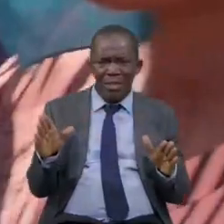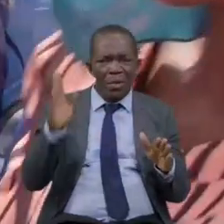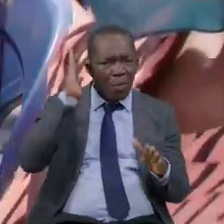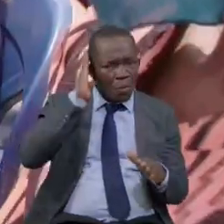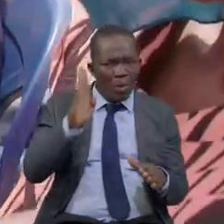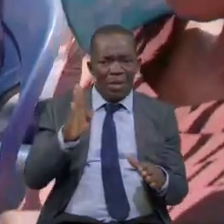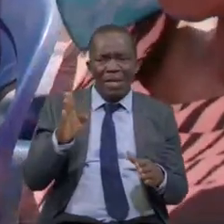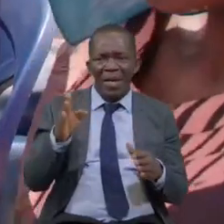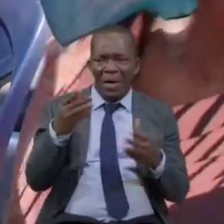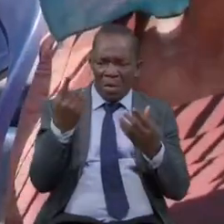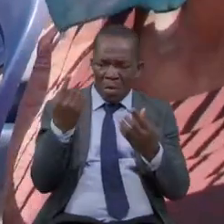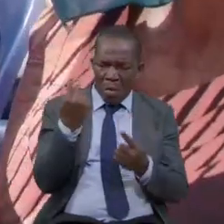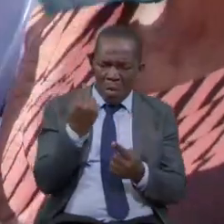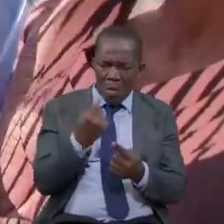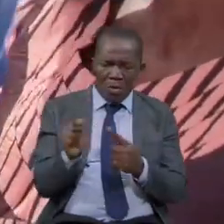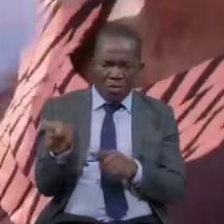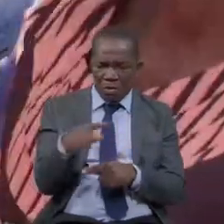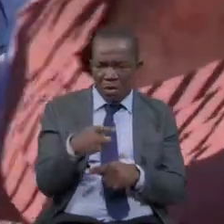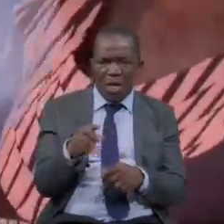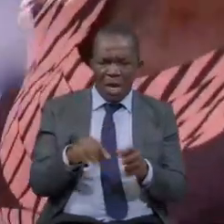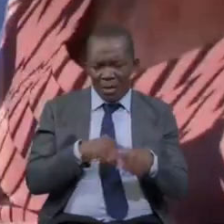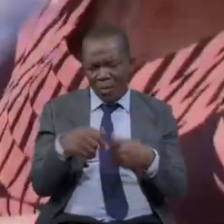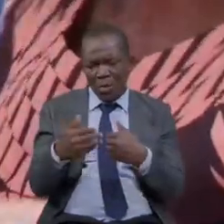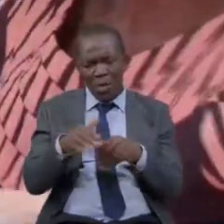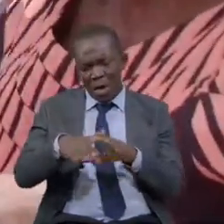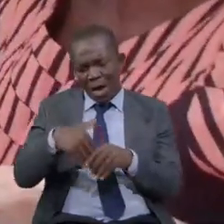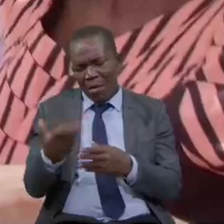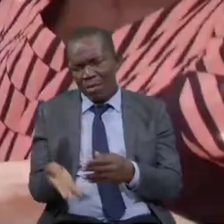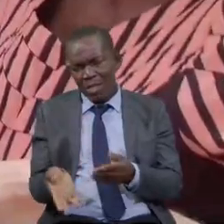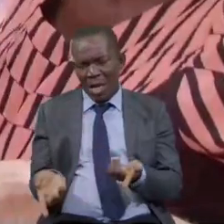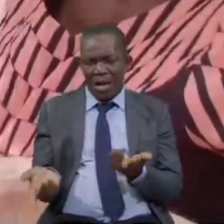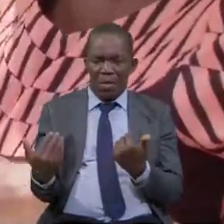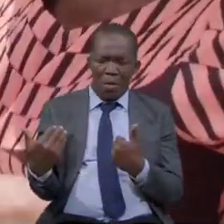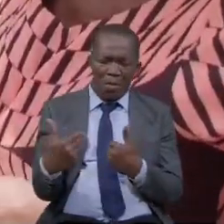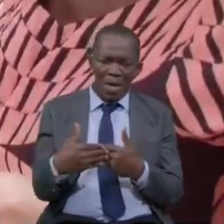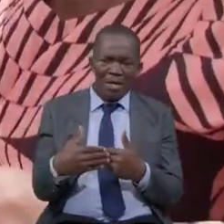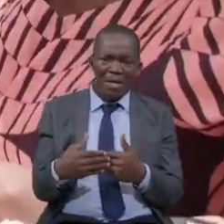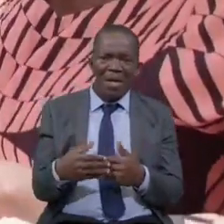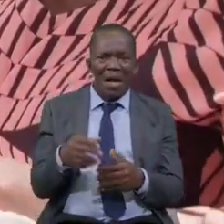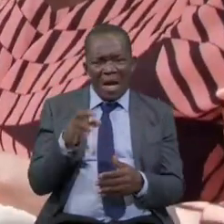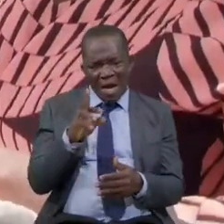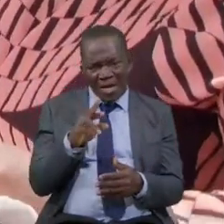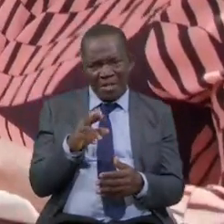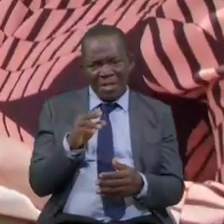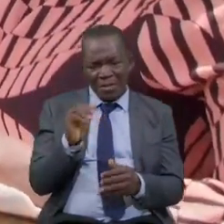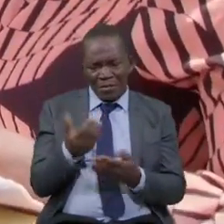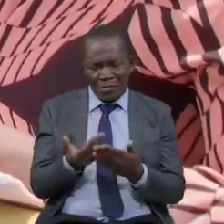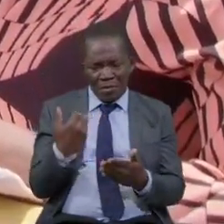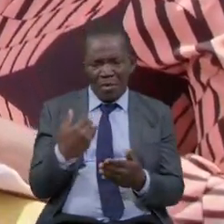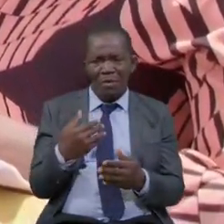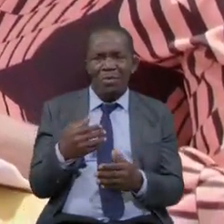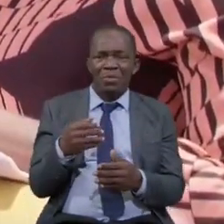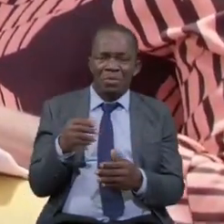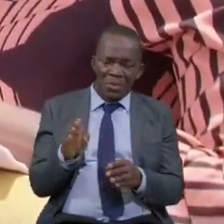Et tu vas, et tu reviens à la maison avant de faire quoi que ce soit. Si tu veux prendre un verre d'eau, tu ouvres. Voici, je vous